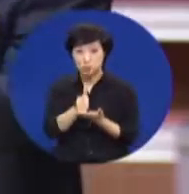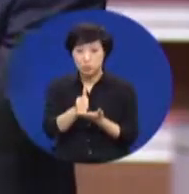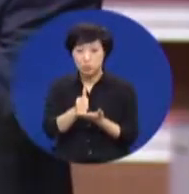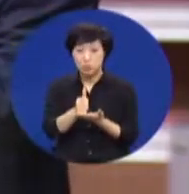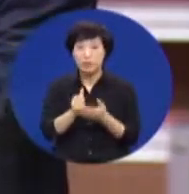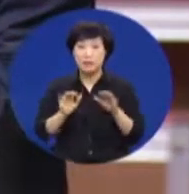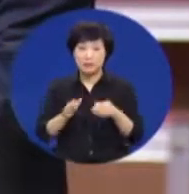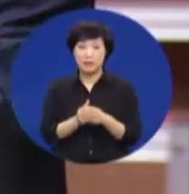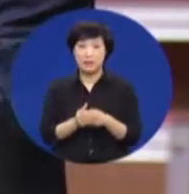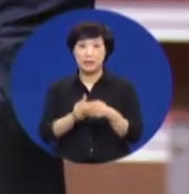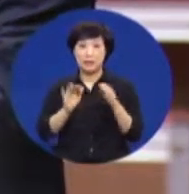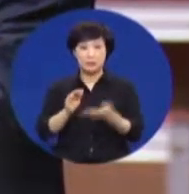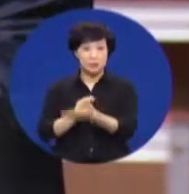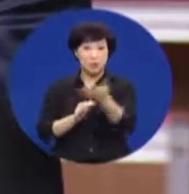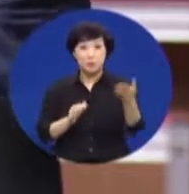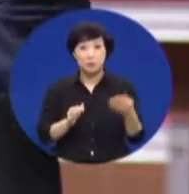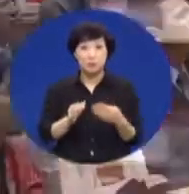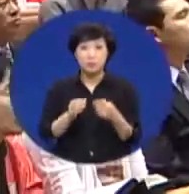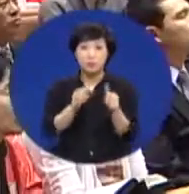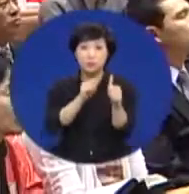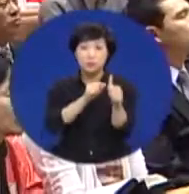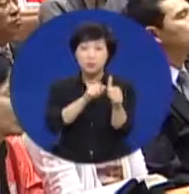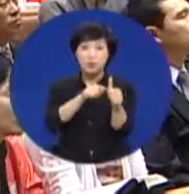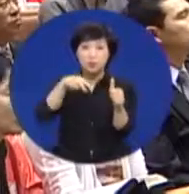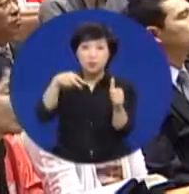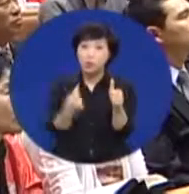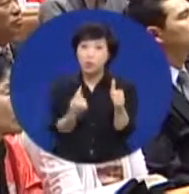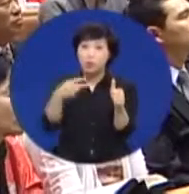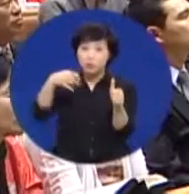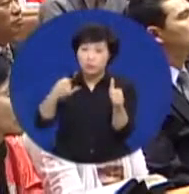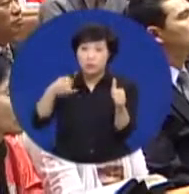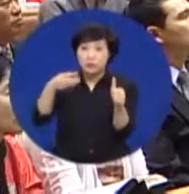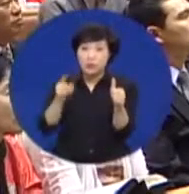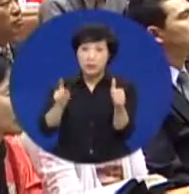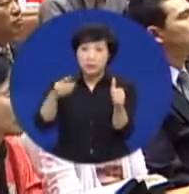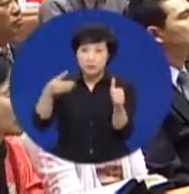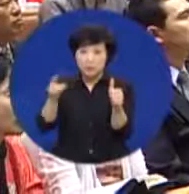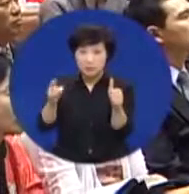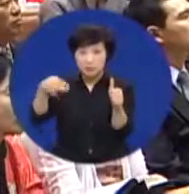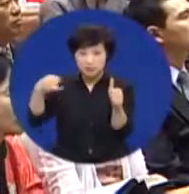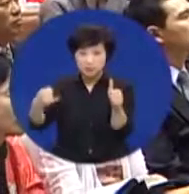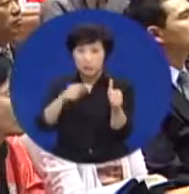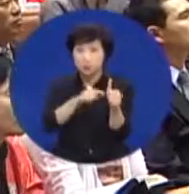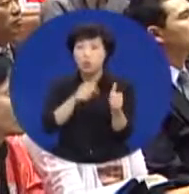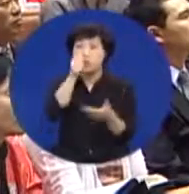예, 소크라테스도 그 죄값으로 죽었어요.